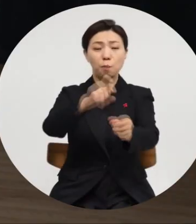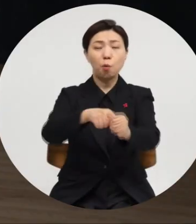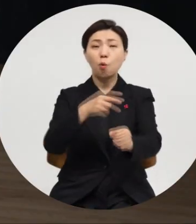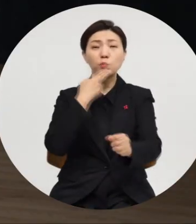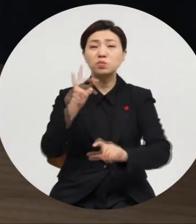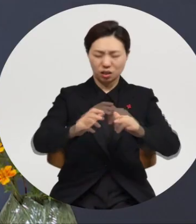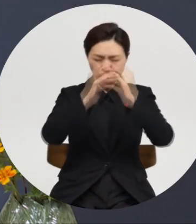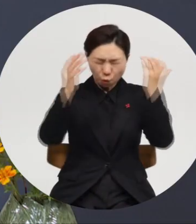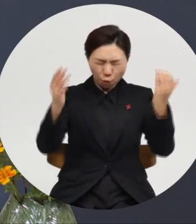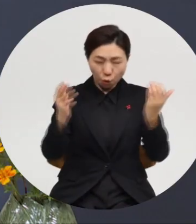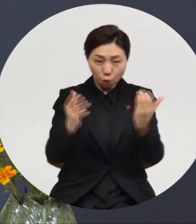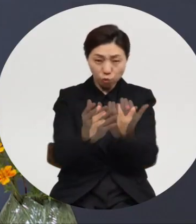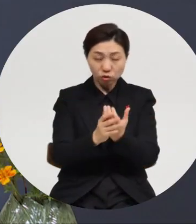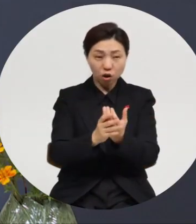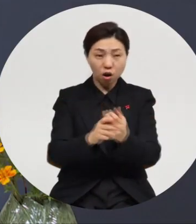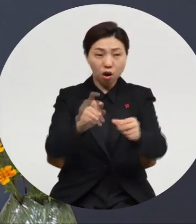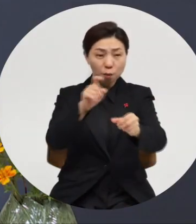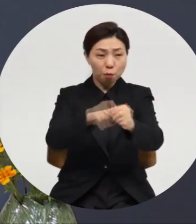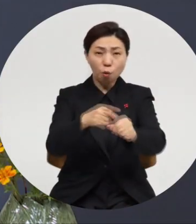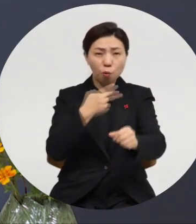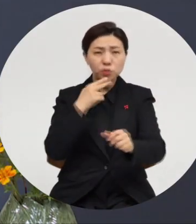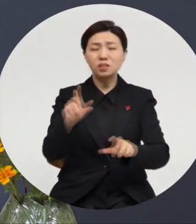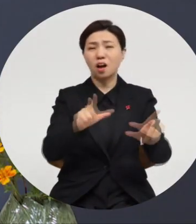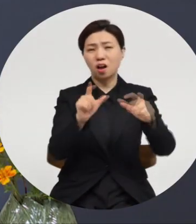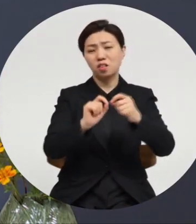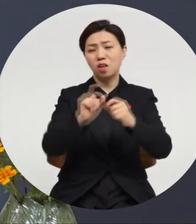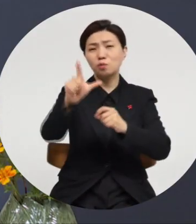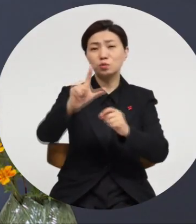목적 없이 살고 있으면 천하 만물이